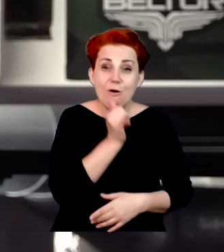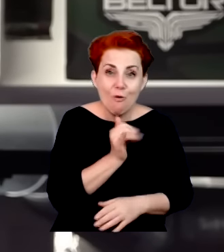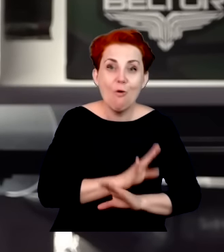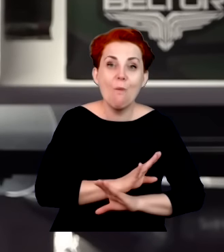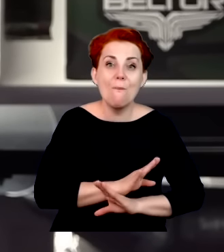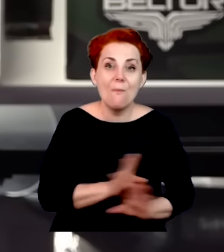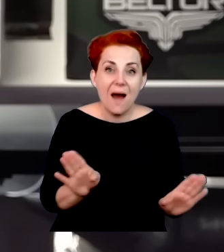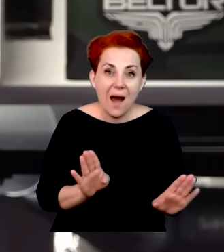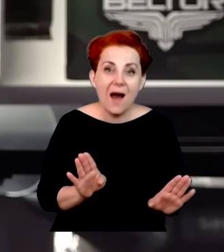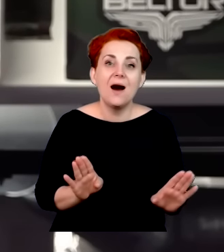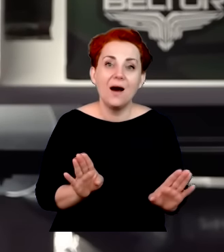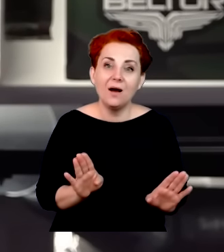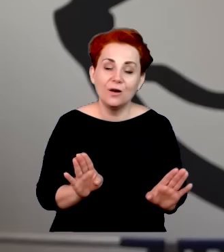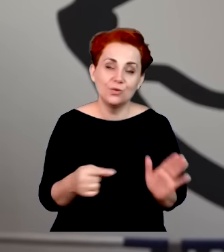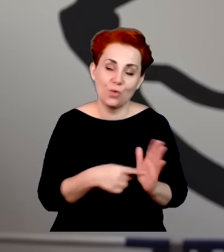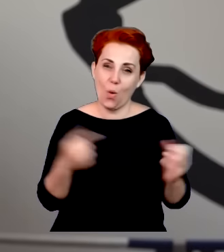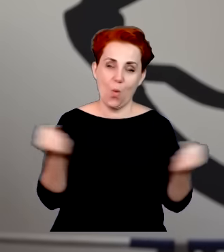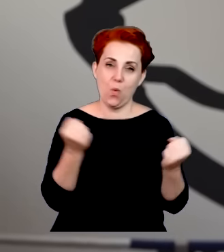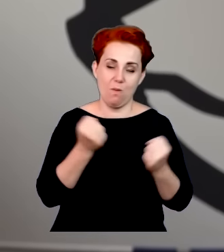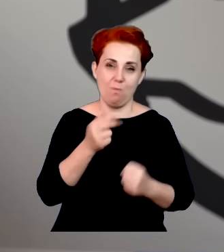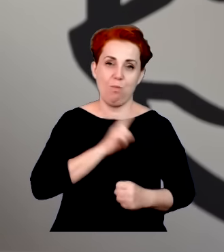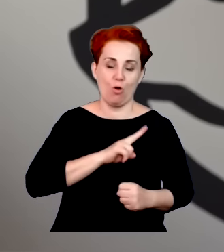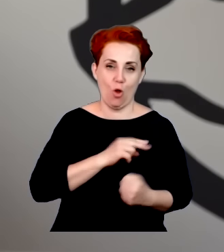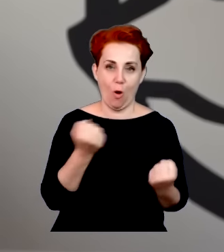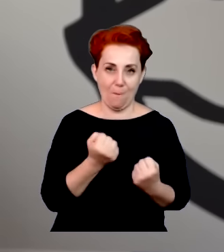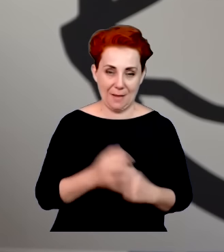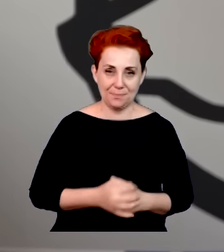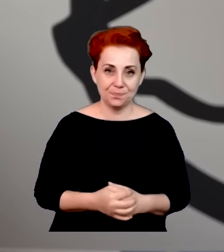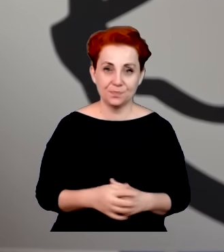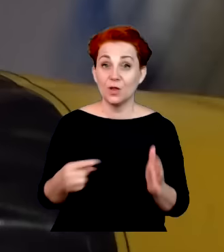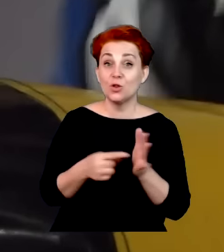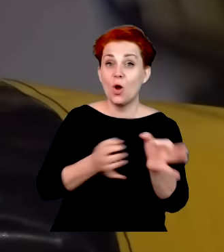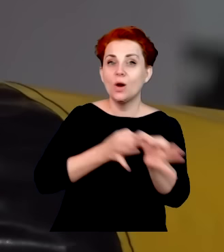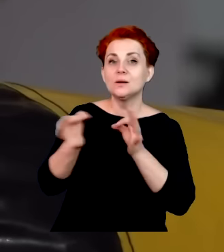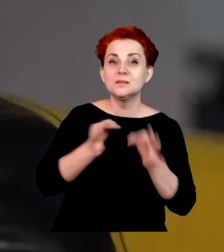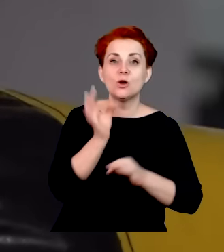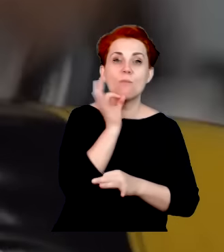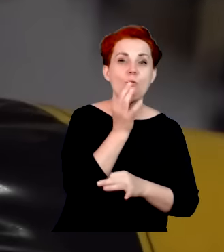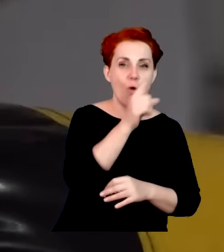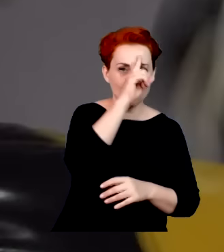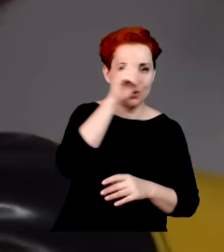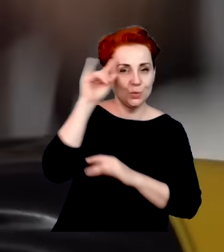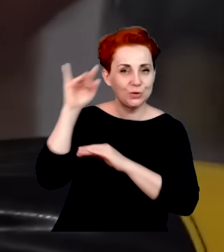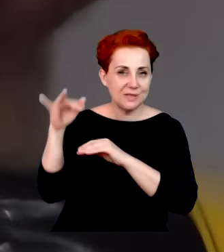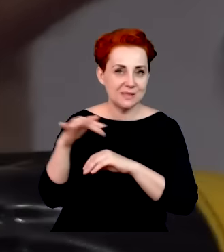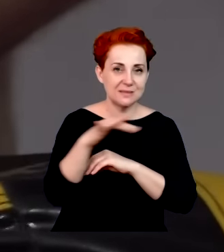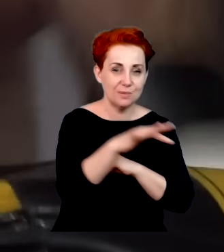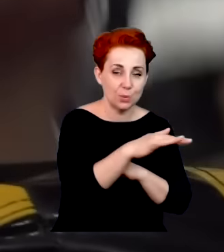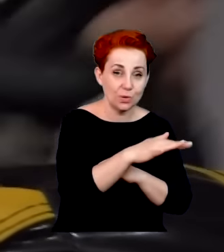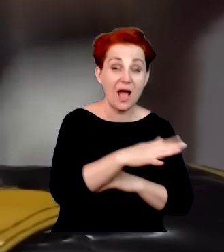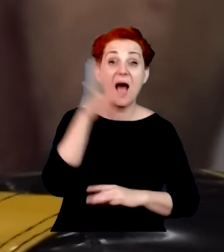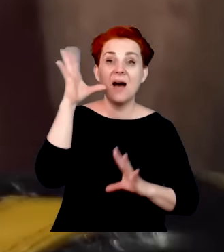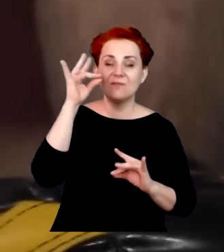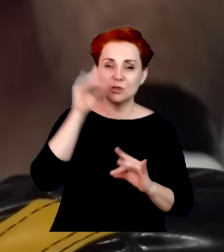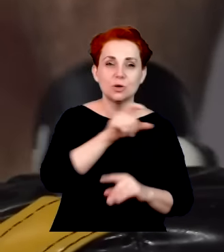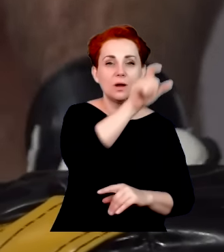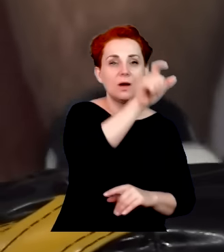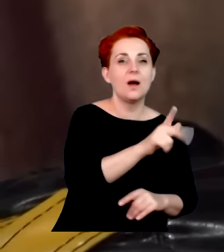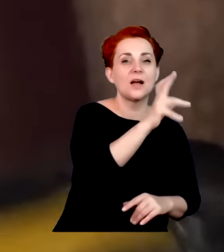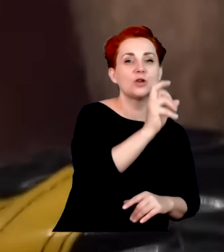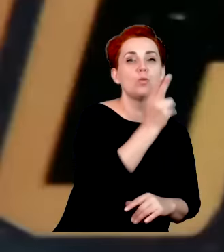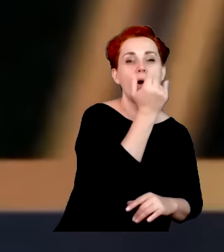po prostu to mi się najbardziej spodobało. Takie historie inspirują młode pokolenie. Walką sobotniego wieczoru będzie pojedynek Krystiana